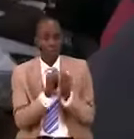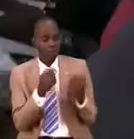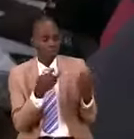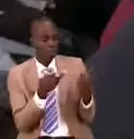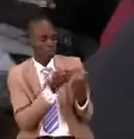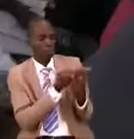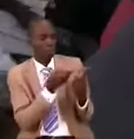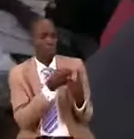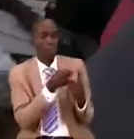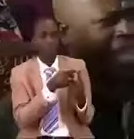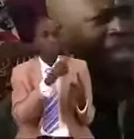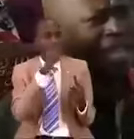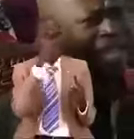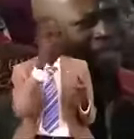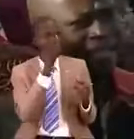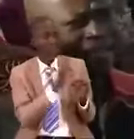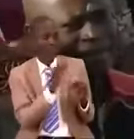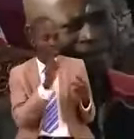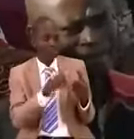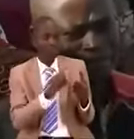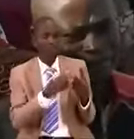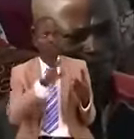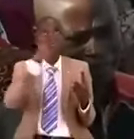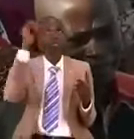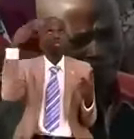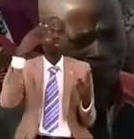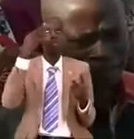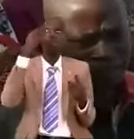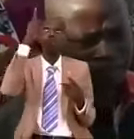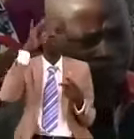tu vas achever l'ennemi